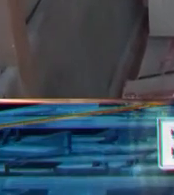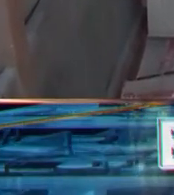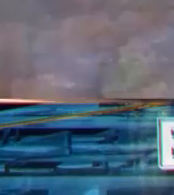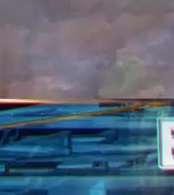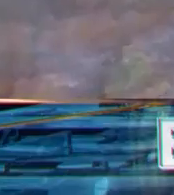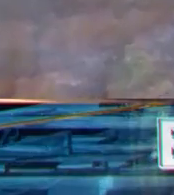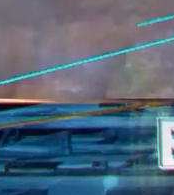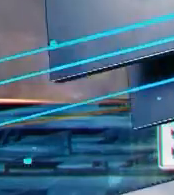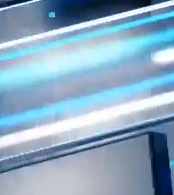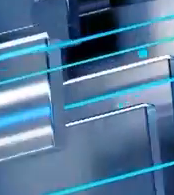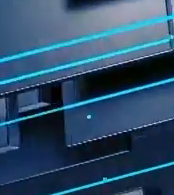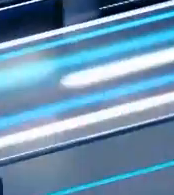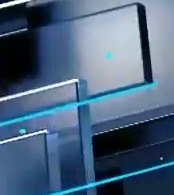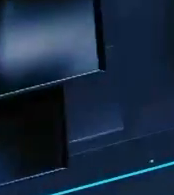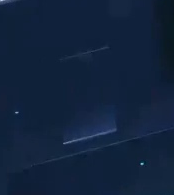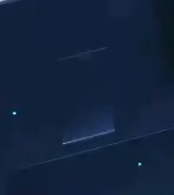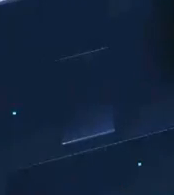жөнелтілді.